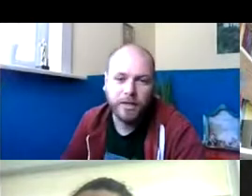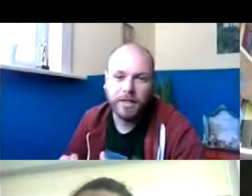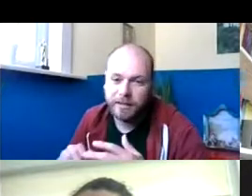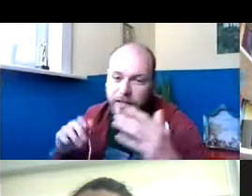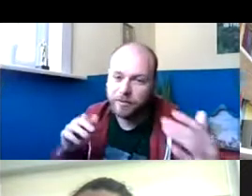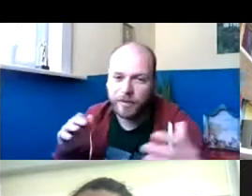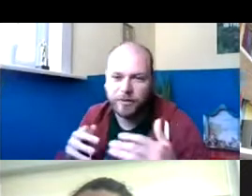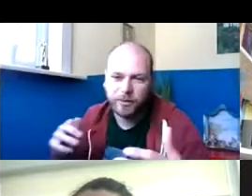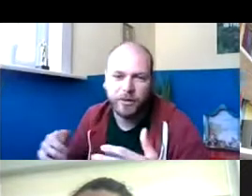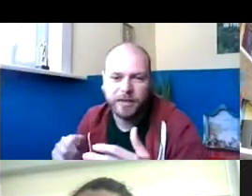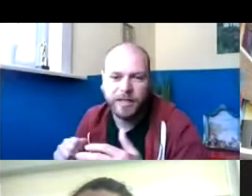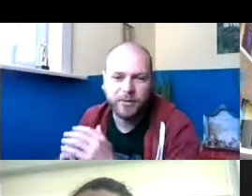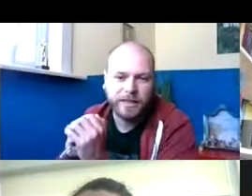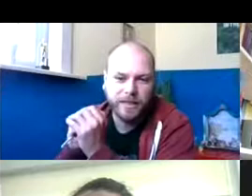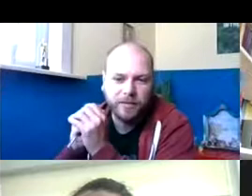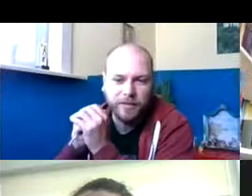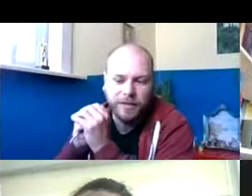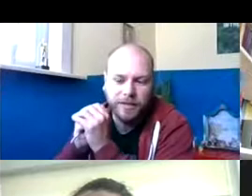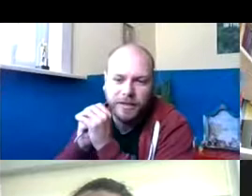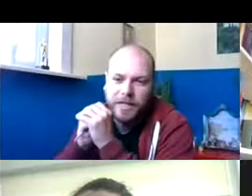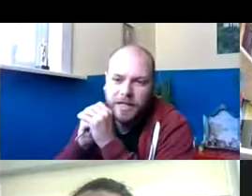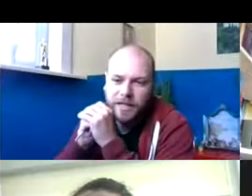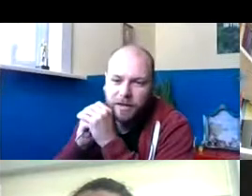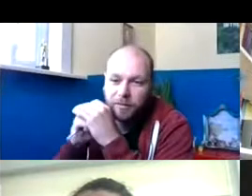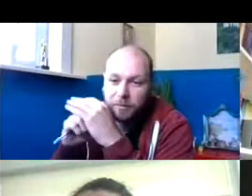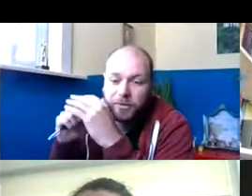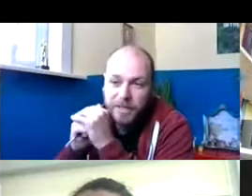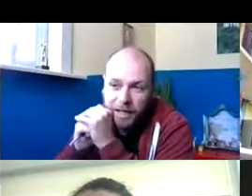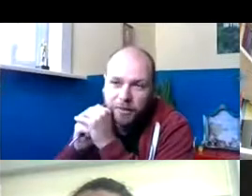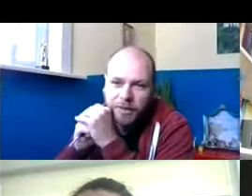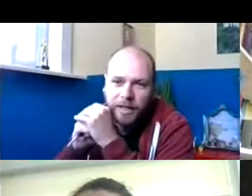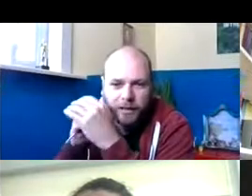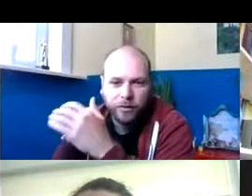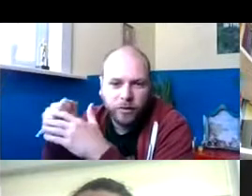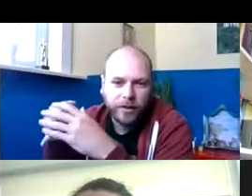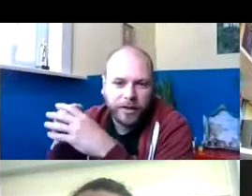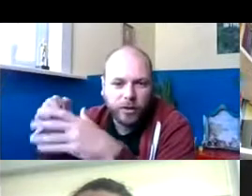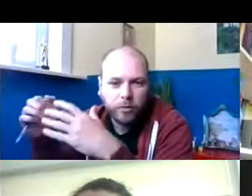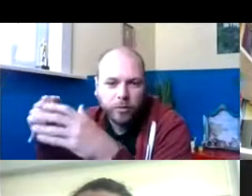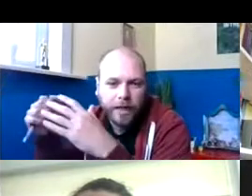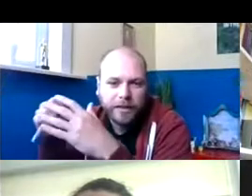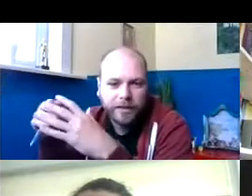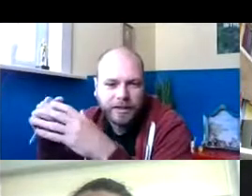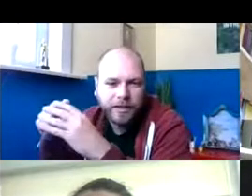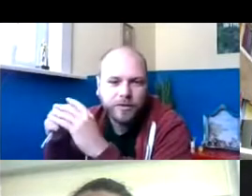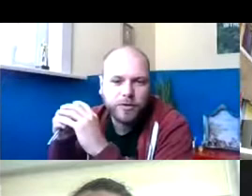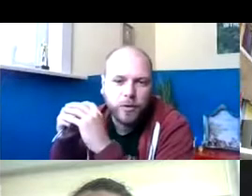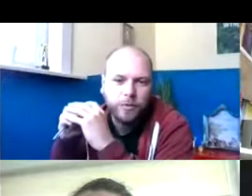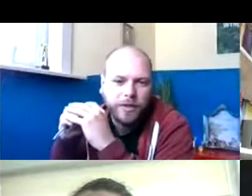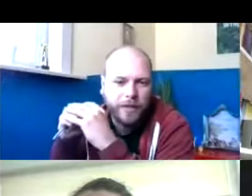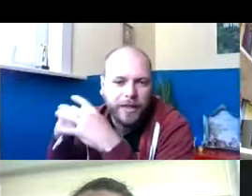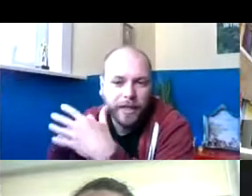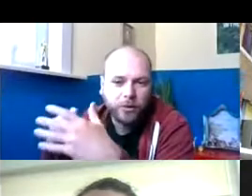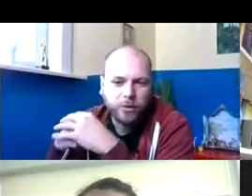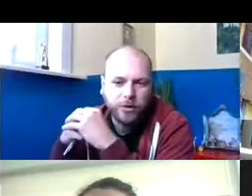toch de helft van mijn animatoren daar zo gezegd al kan van beschermen en dan nog kan rekenen op nog een aantal reserves of zo,